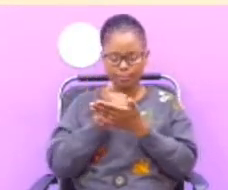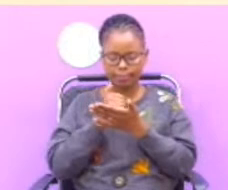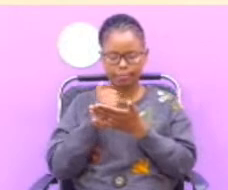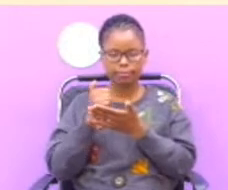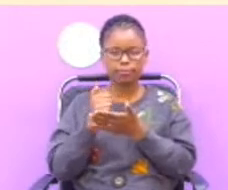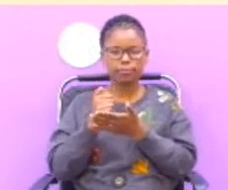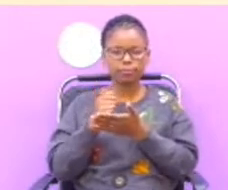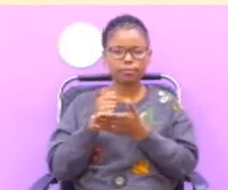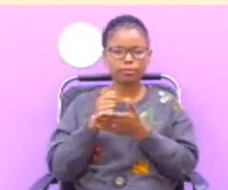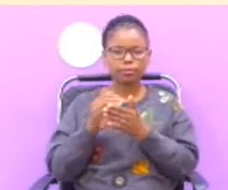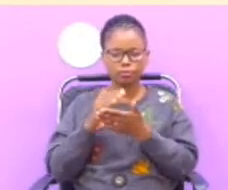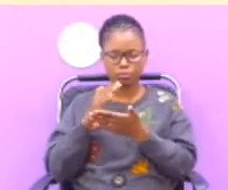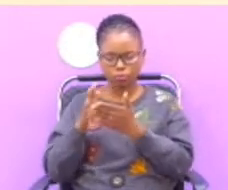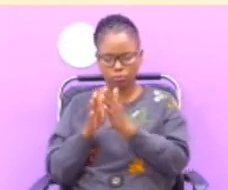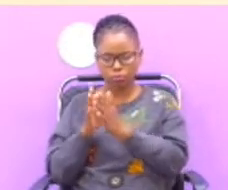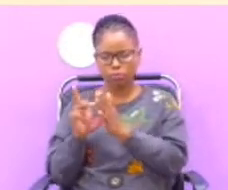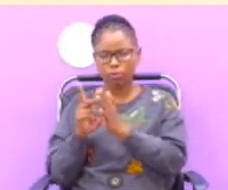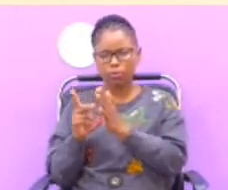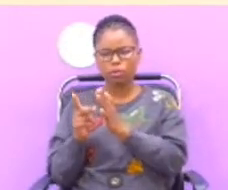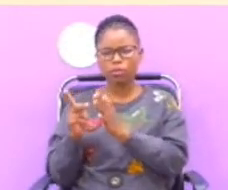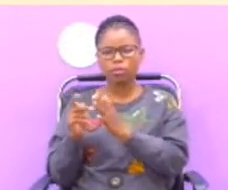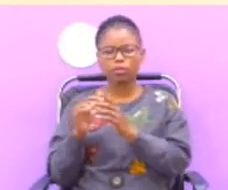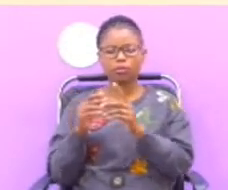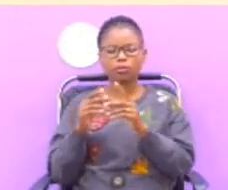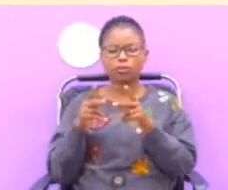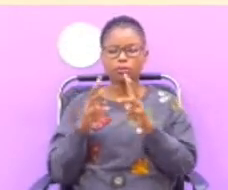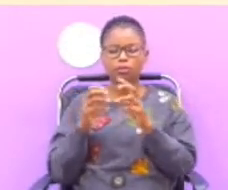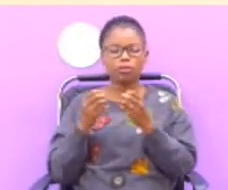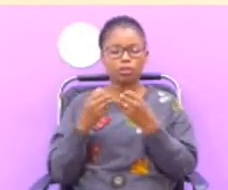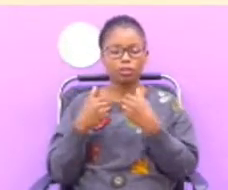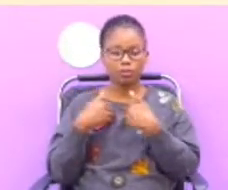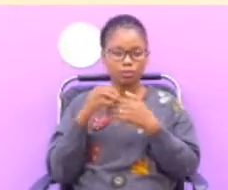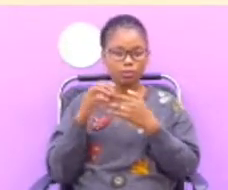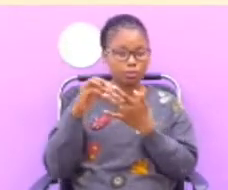dome sira ya. Gai ya rejira siyake ili ya gira gira.